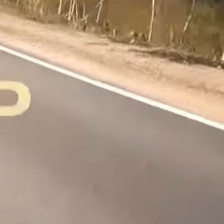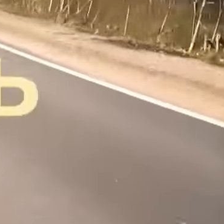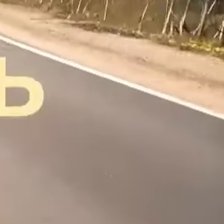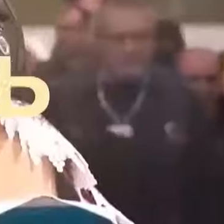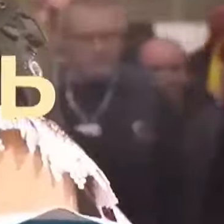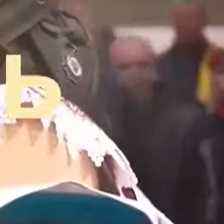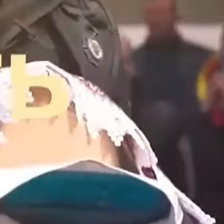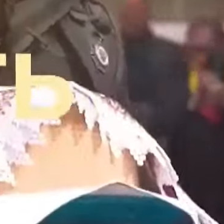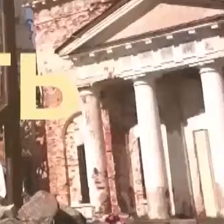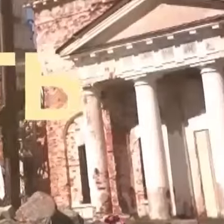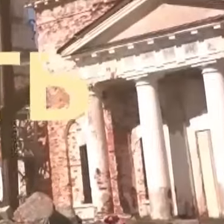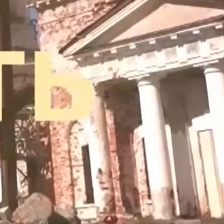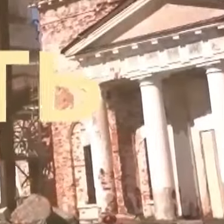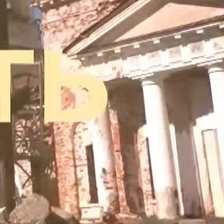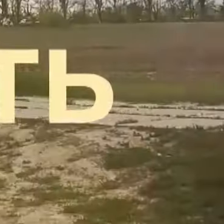мощь.